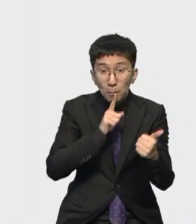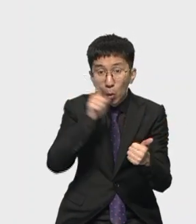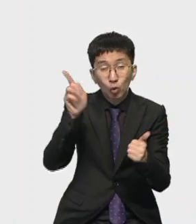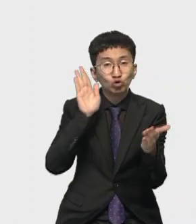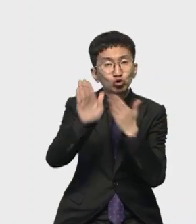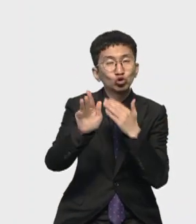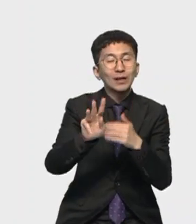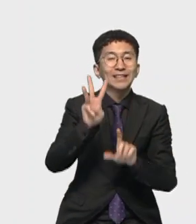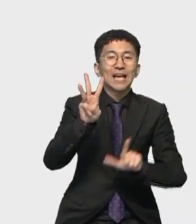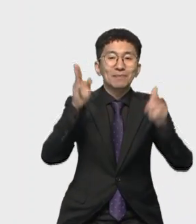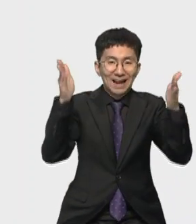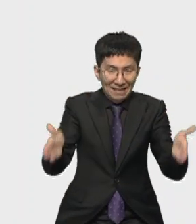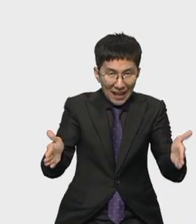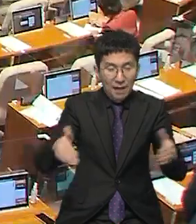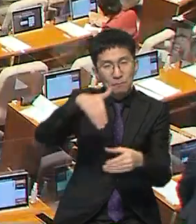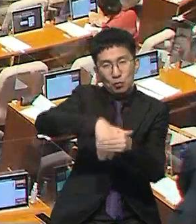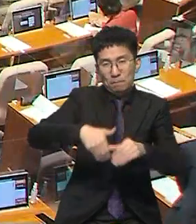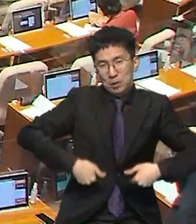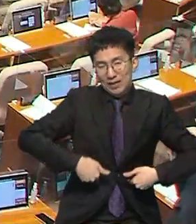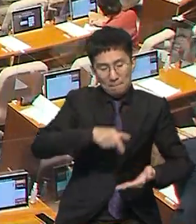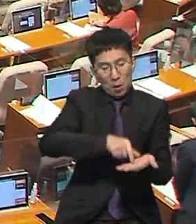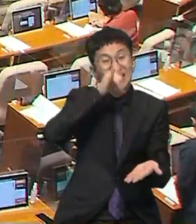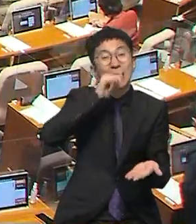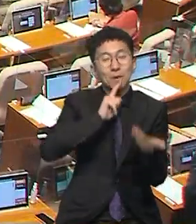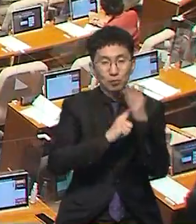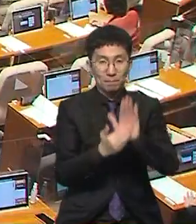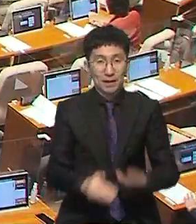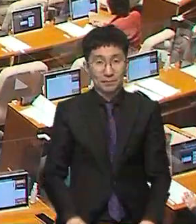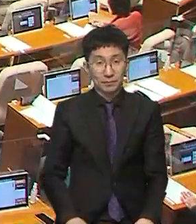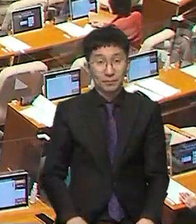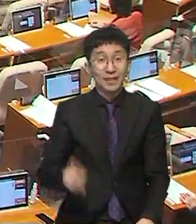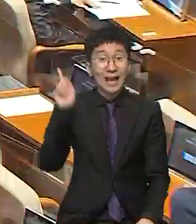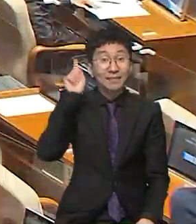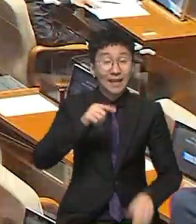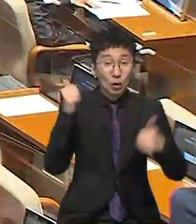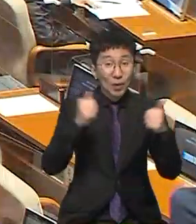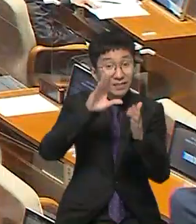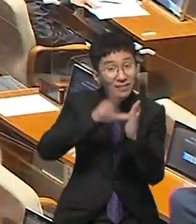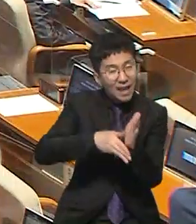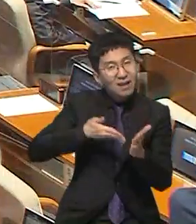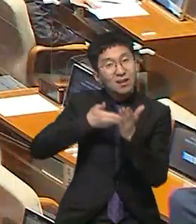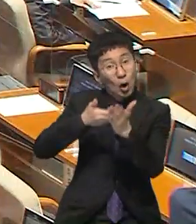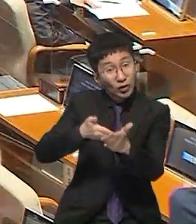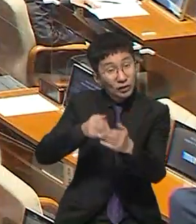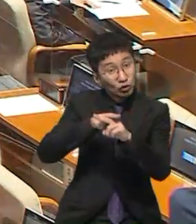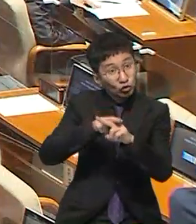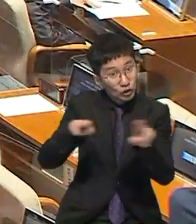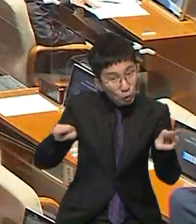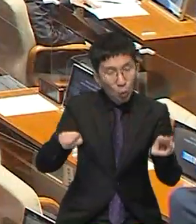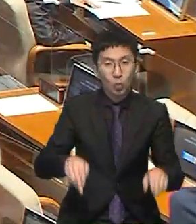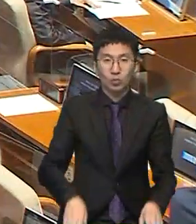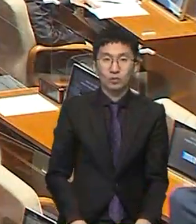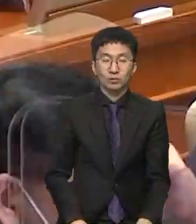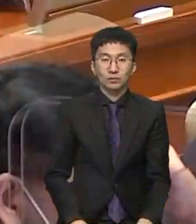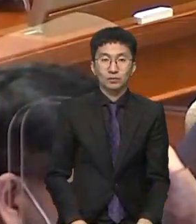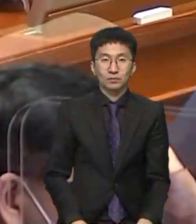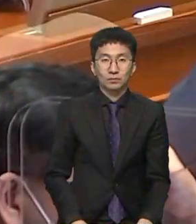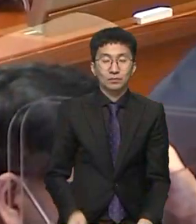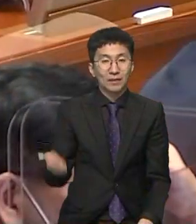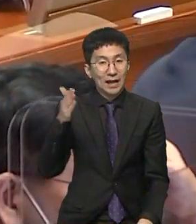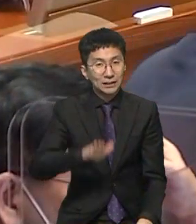안에 표결하도록 돼 있다고 일축했습니다. 민주당은 시한인 내일 본회의에서 건의안을 처리하겠다는 입장인데